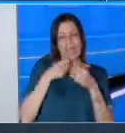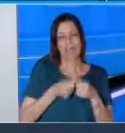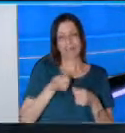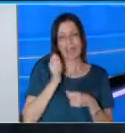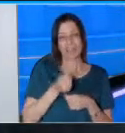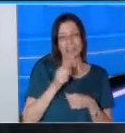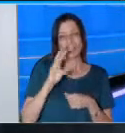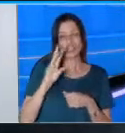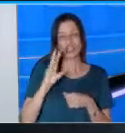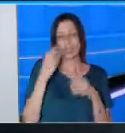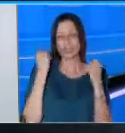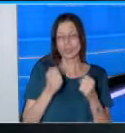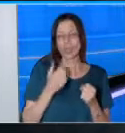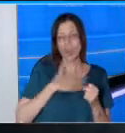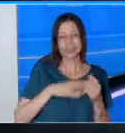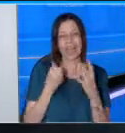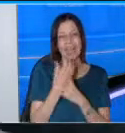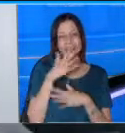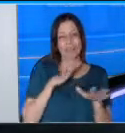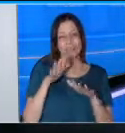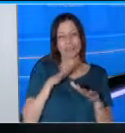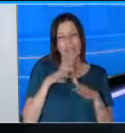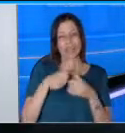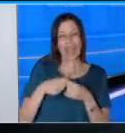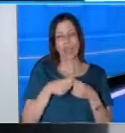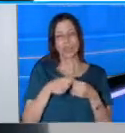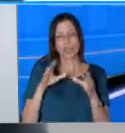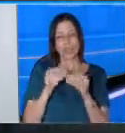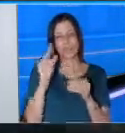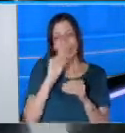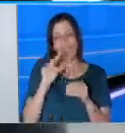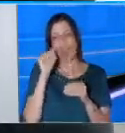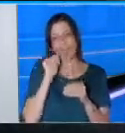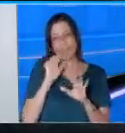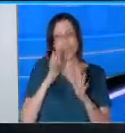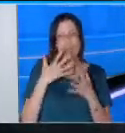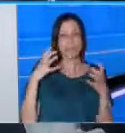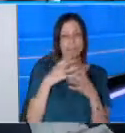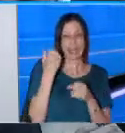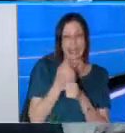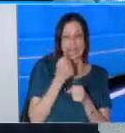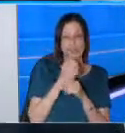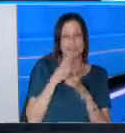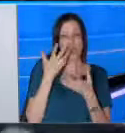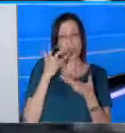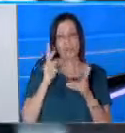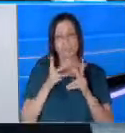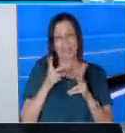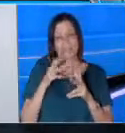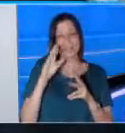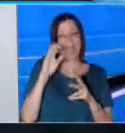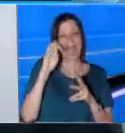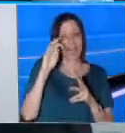שיקלי בטוח רוצה, לנסות להקים כאן איזושהי ממשלת אחדות ביחד עם כחול לבן, אולי מפלגת העבודה, אולי מרץ ורם אפילו בתוך הסיפור